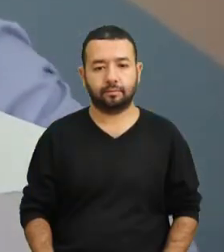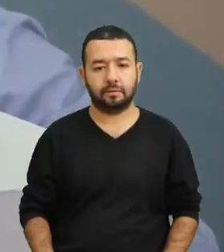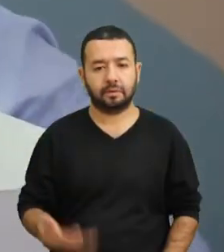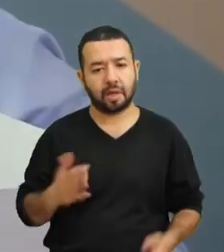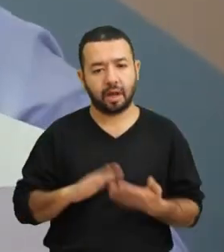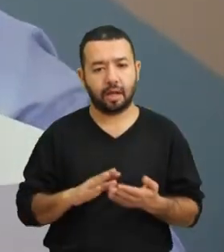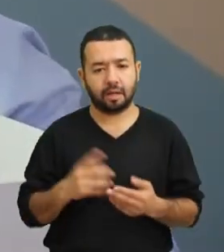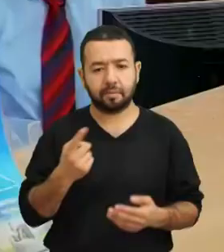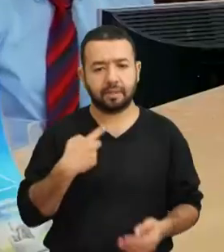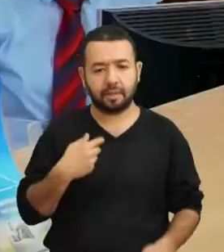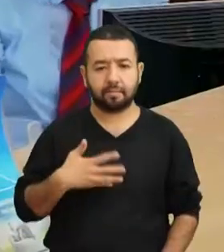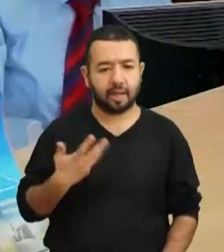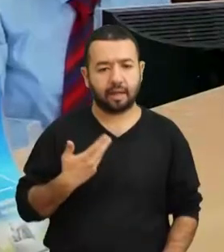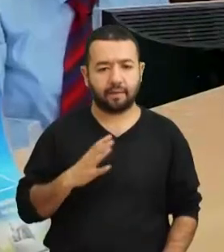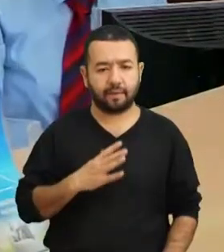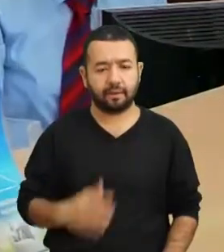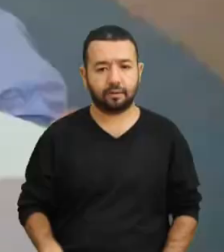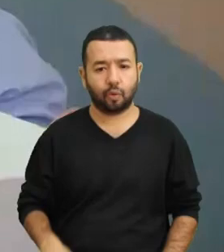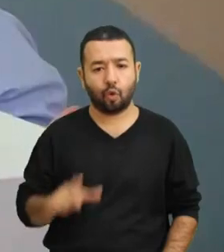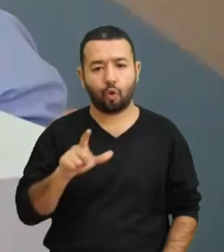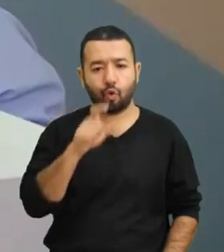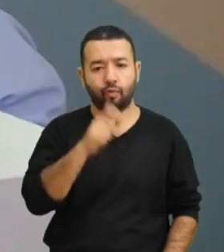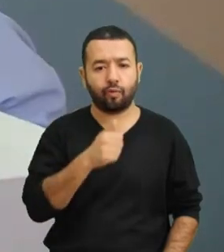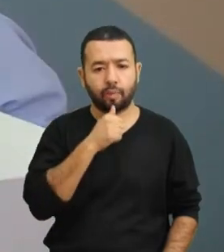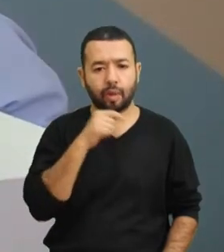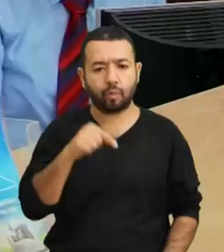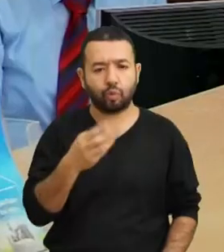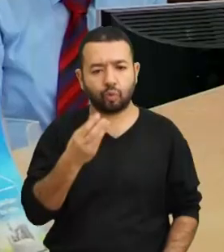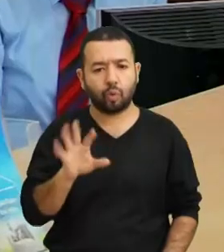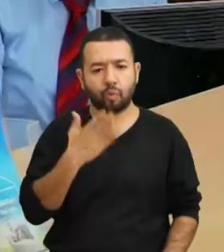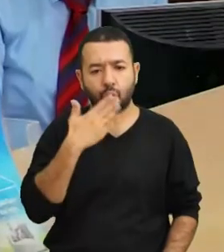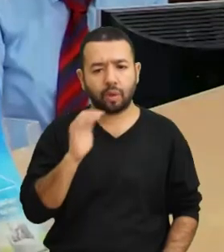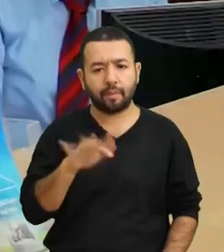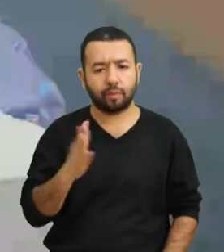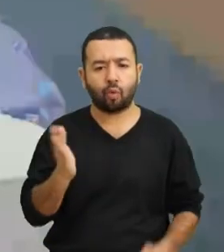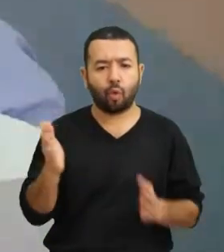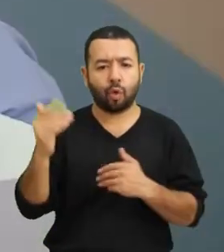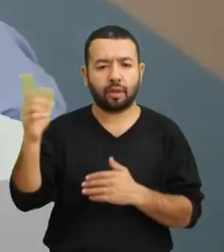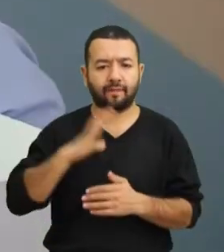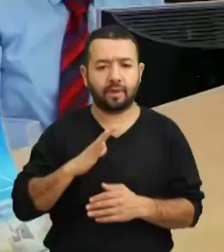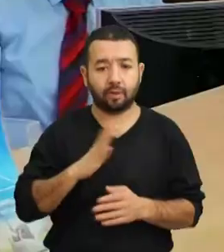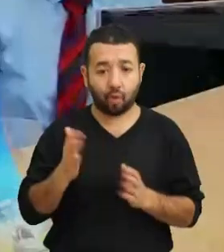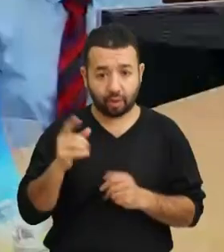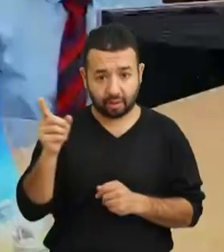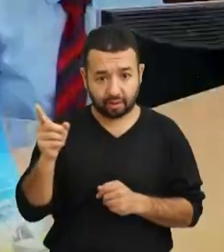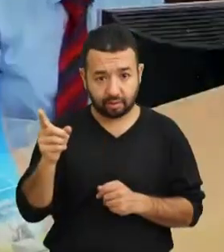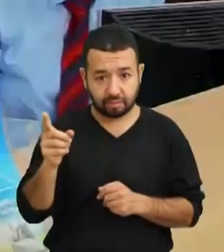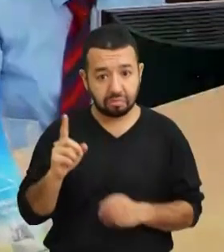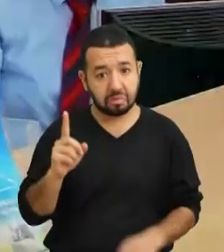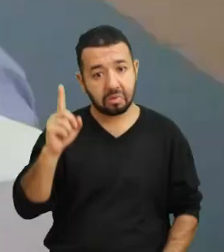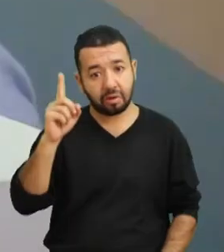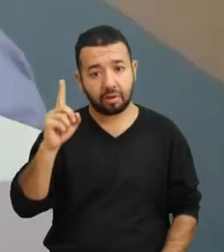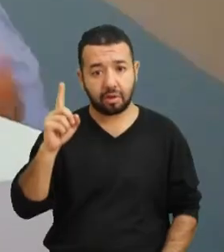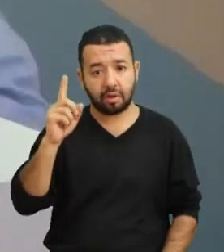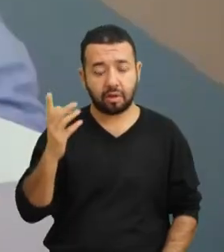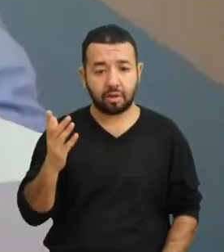Ya arkadaşlar, bir şey merak ediyorum. Ha, Lütfü Bey yok mu bugün? Yo, odasında. Odasında. Allah